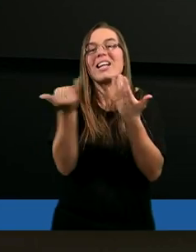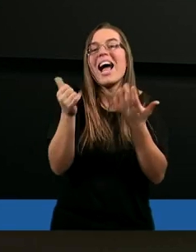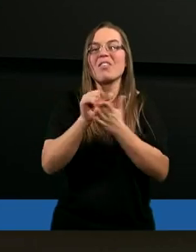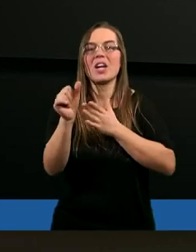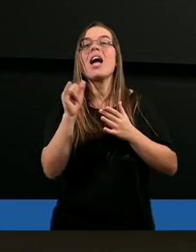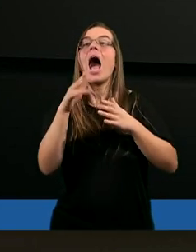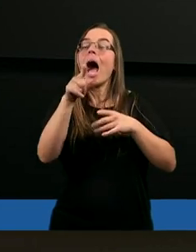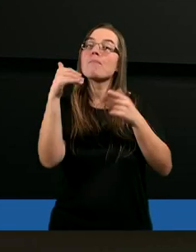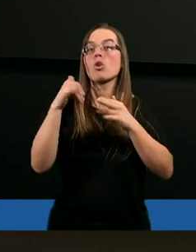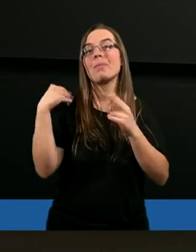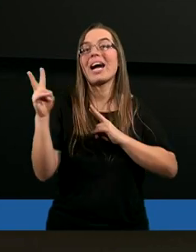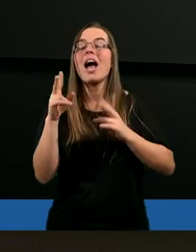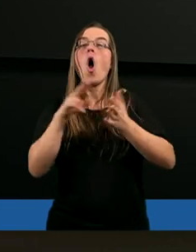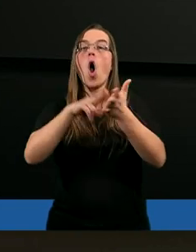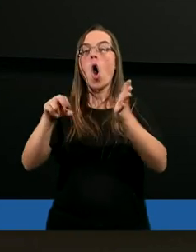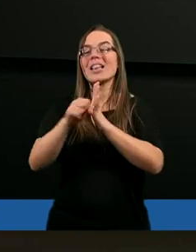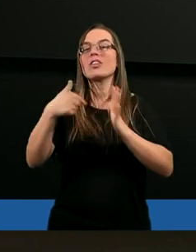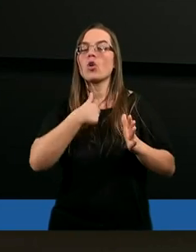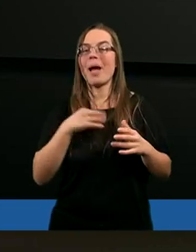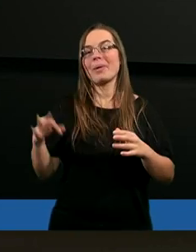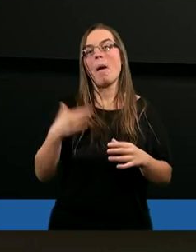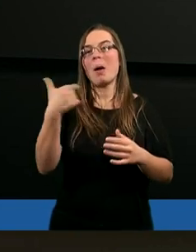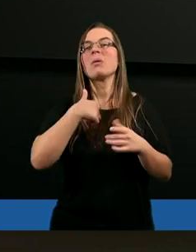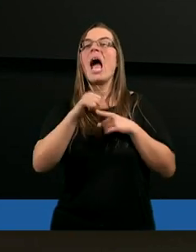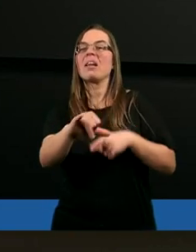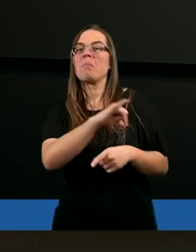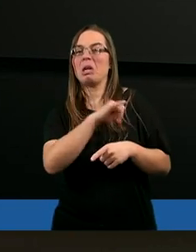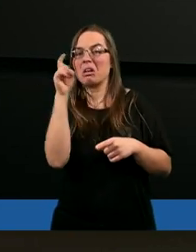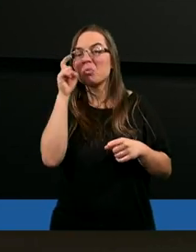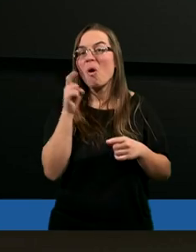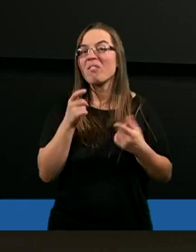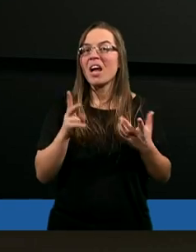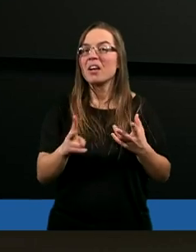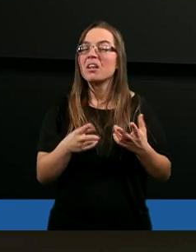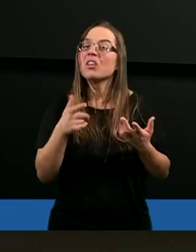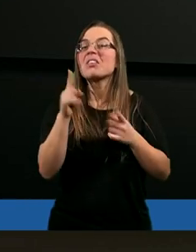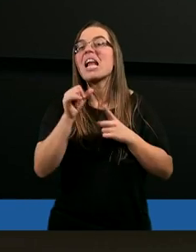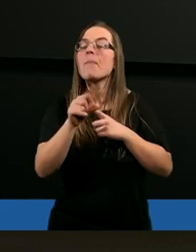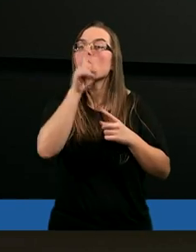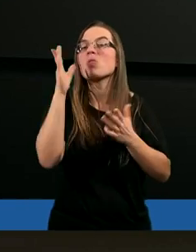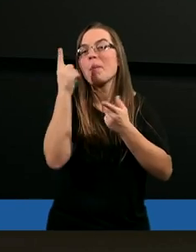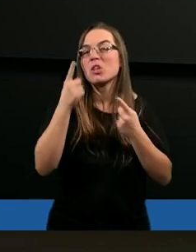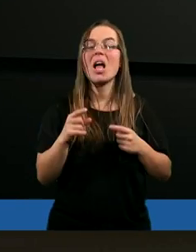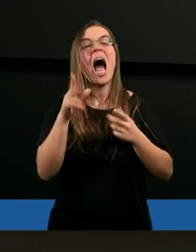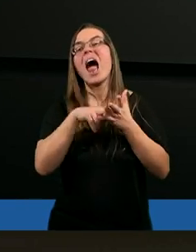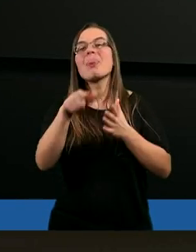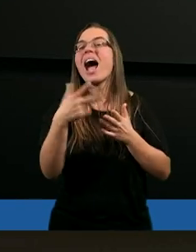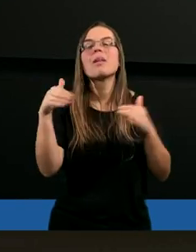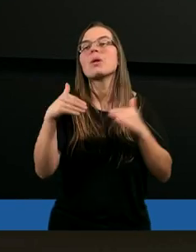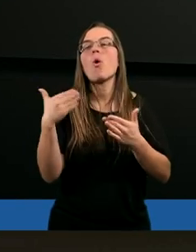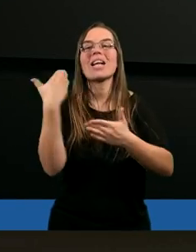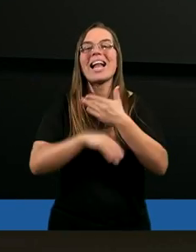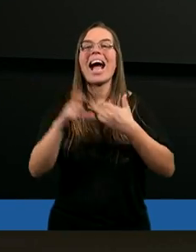ode mnie Panie, bo jestem człowiekiem grzesznym. Ale na tym nie można